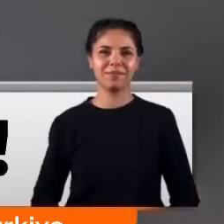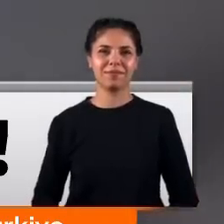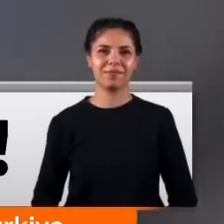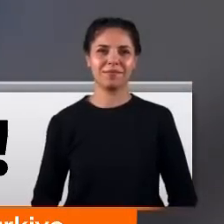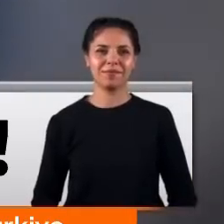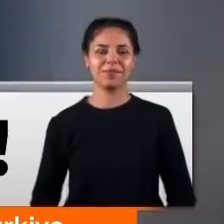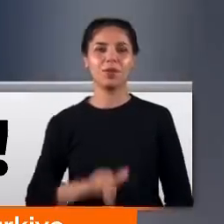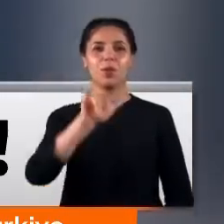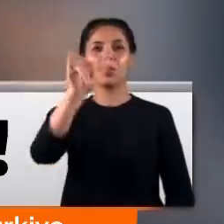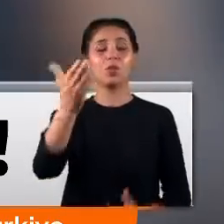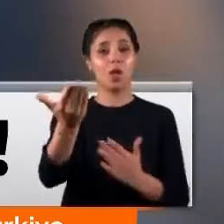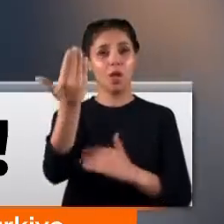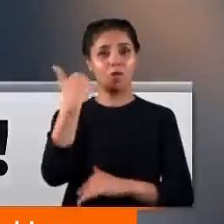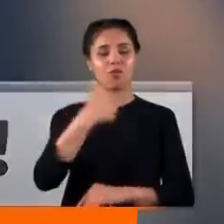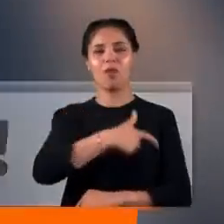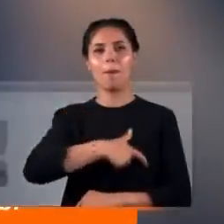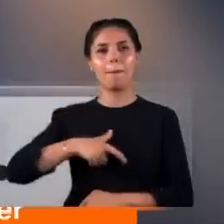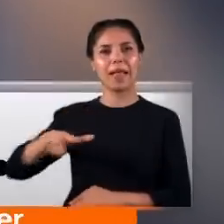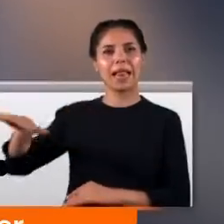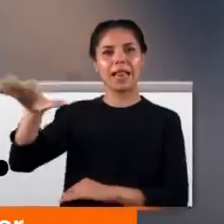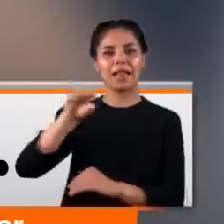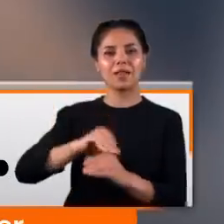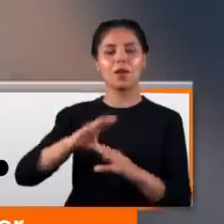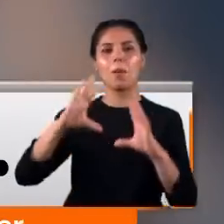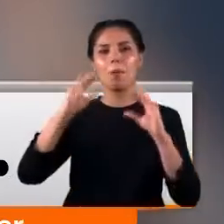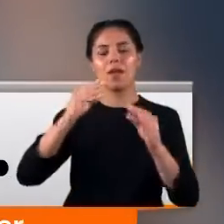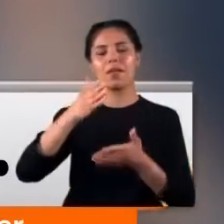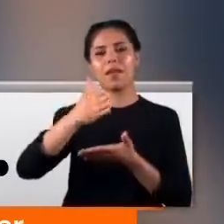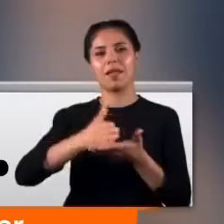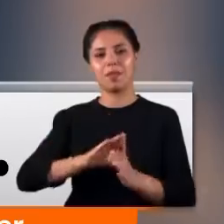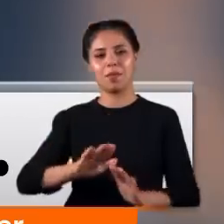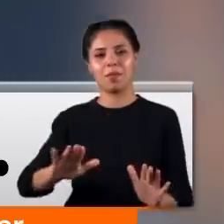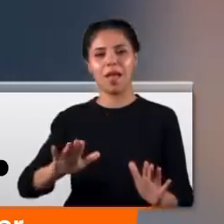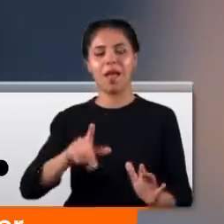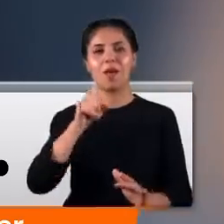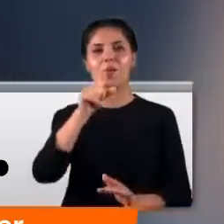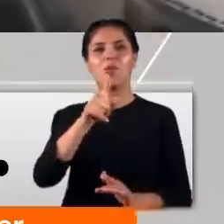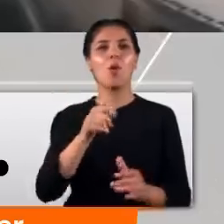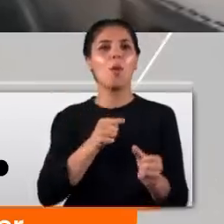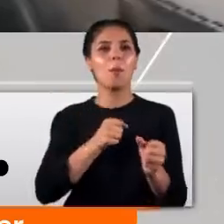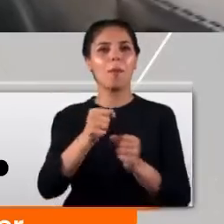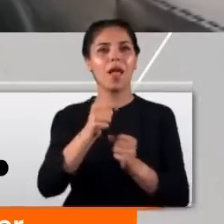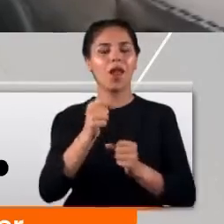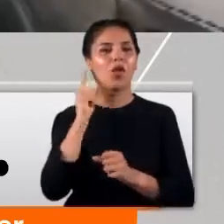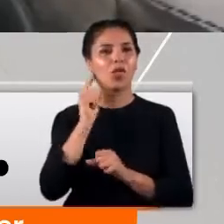uçuş öncesi millilerimiz için pasta kesildi Kaptan pilotun anonsu duygulandırdı